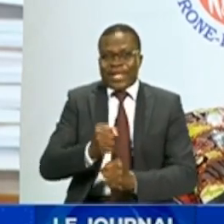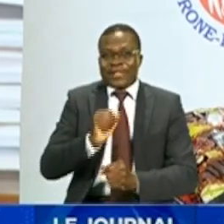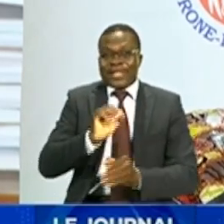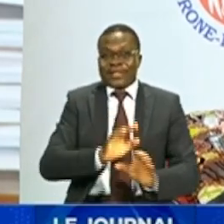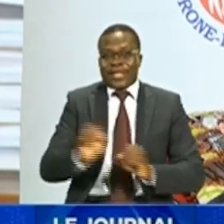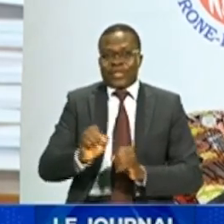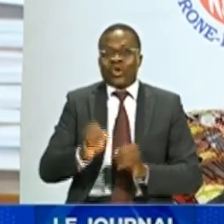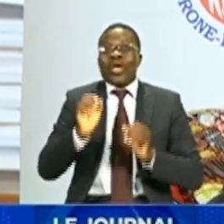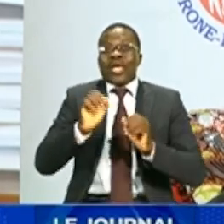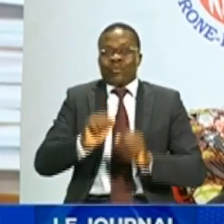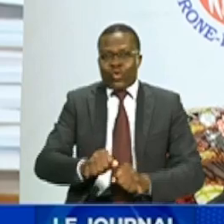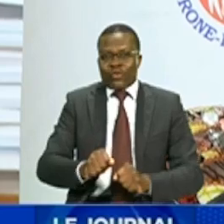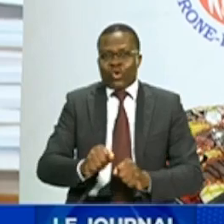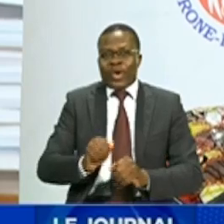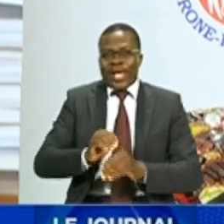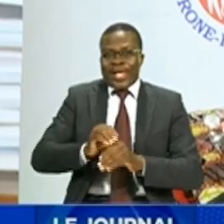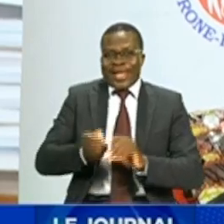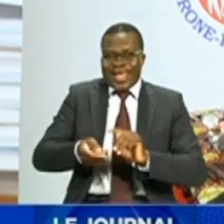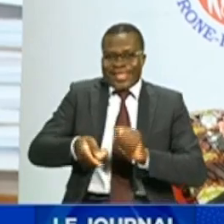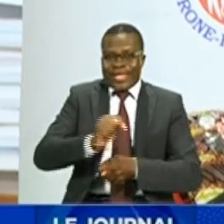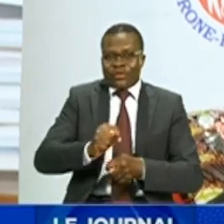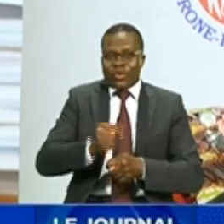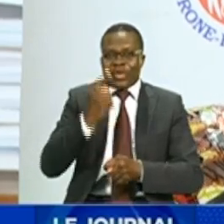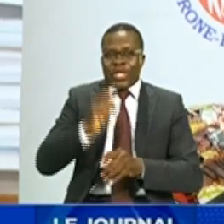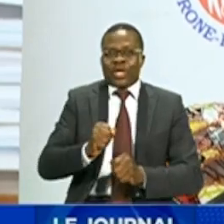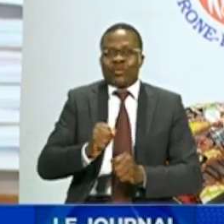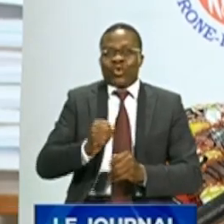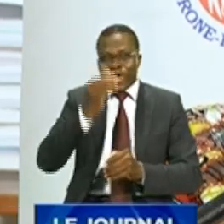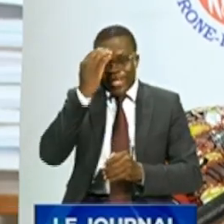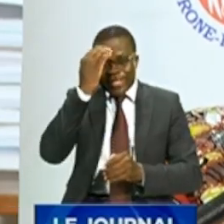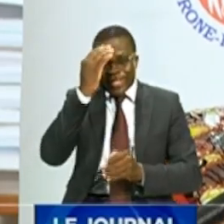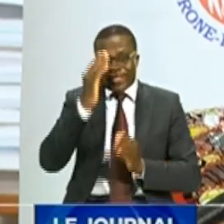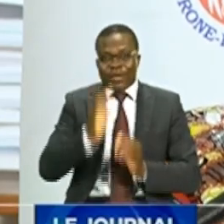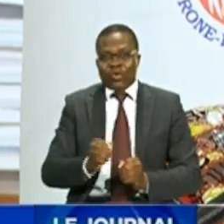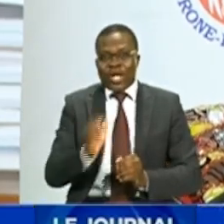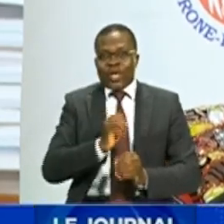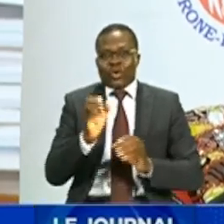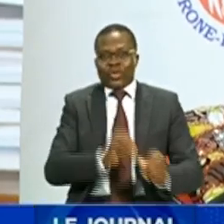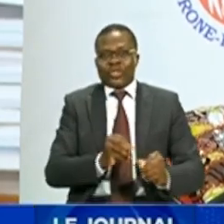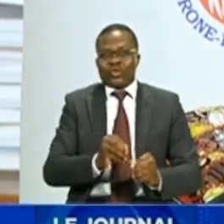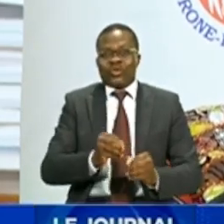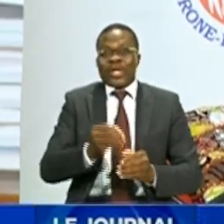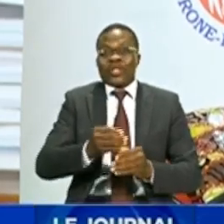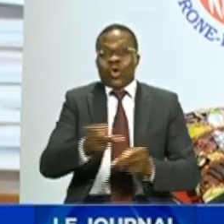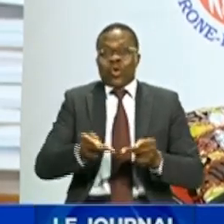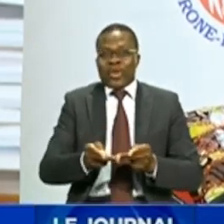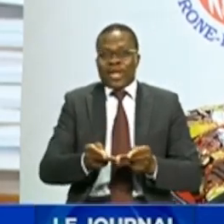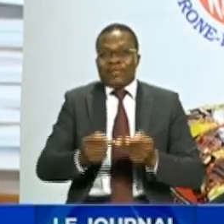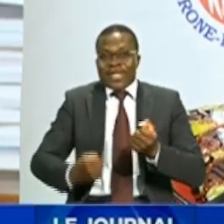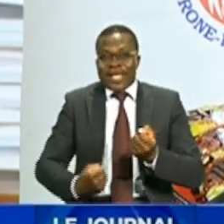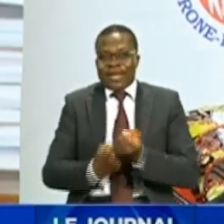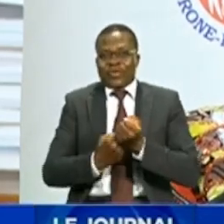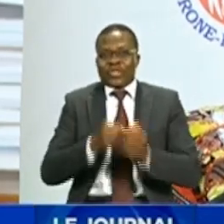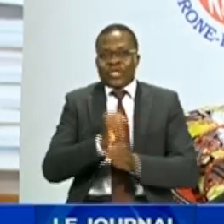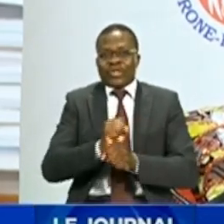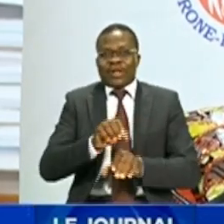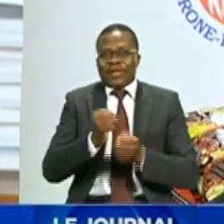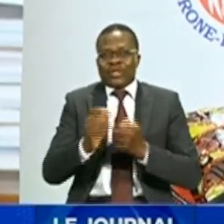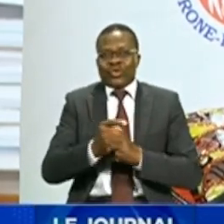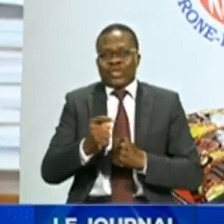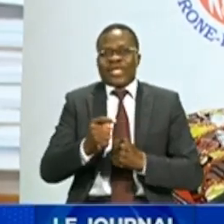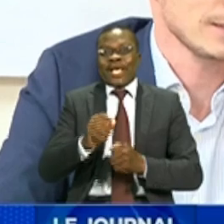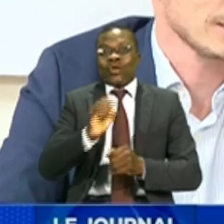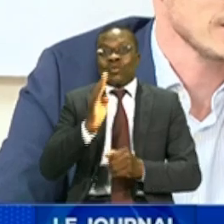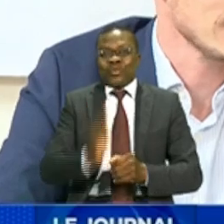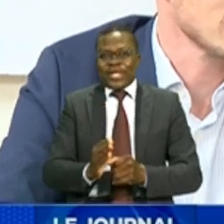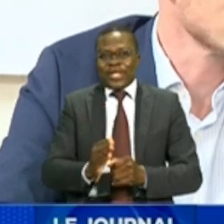actions et pouvoir les transformer pour qu'on ait des savoirs qu'on puisse mettre à l'échelle et renforcer le travail social de rue au